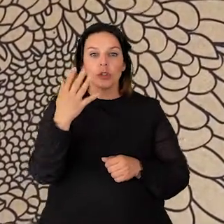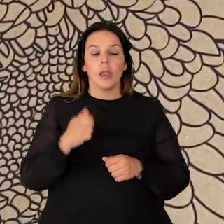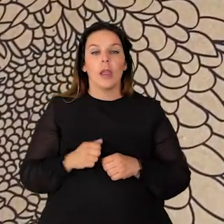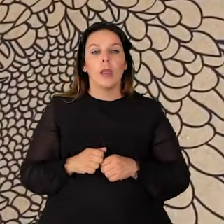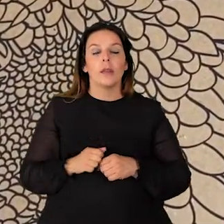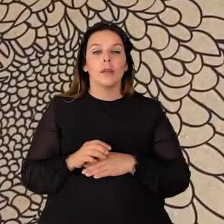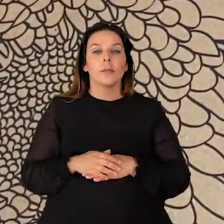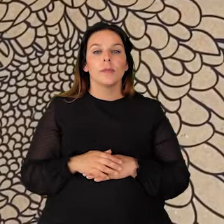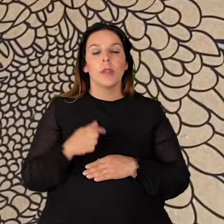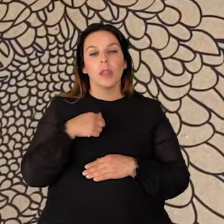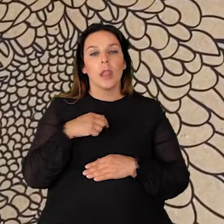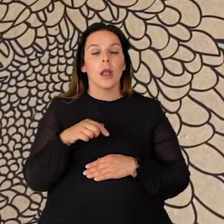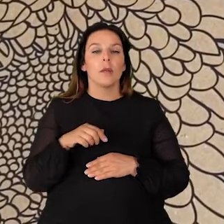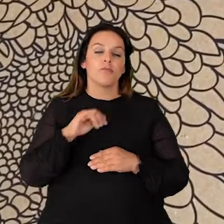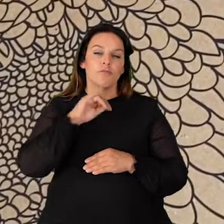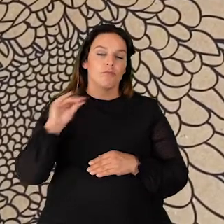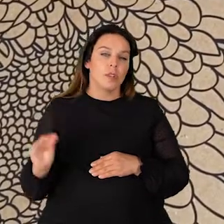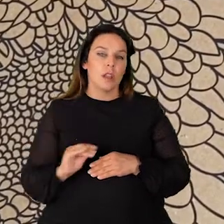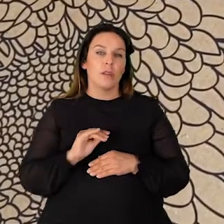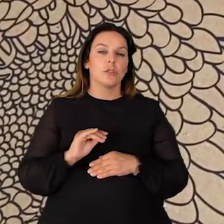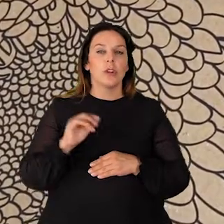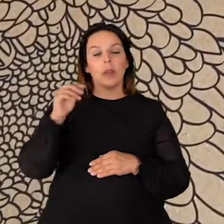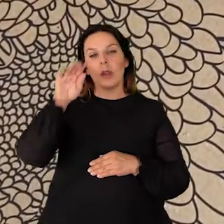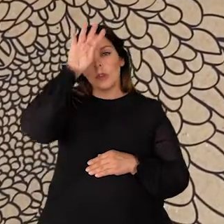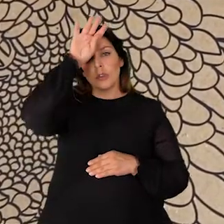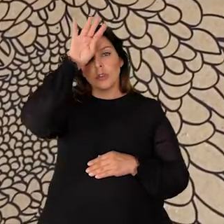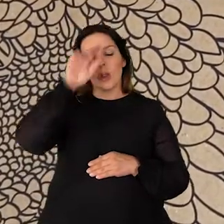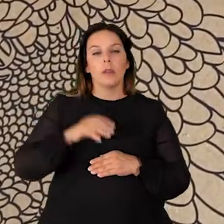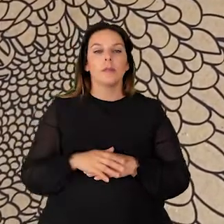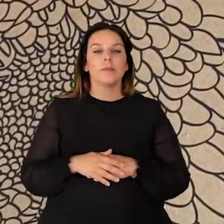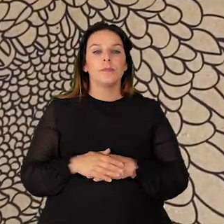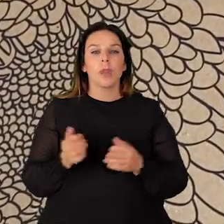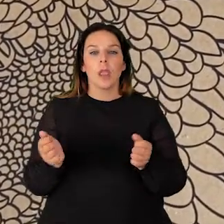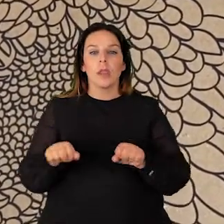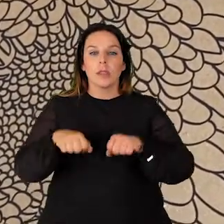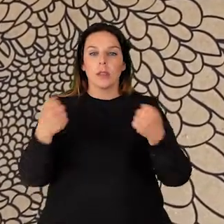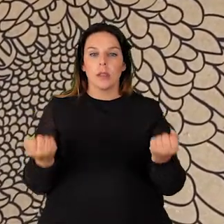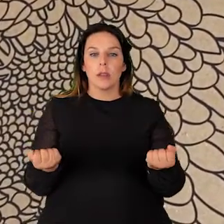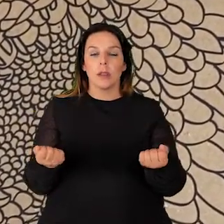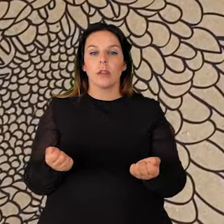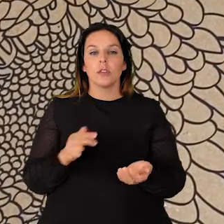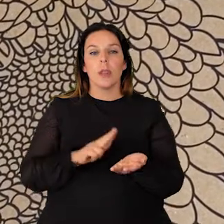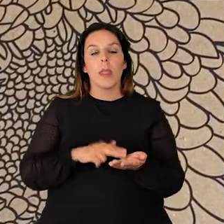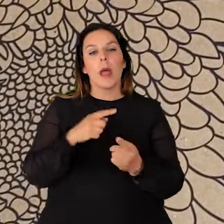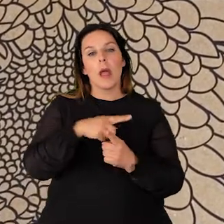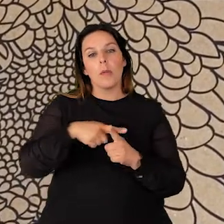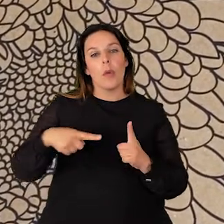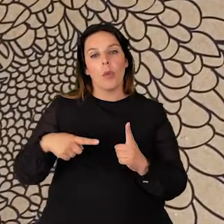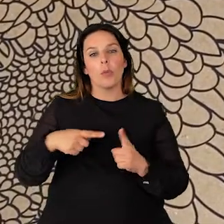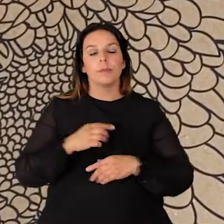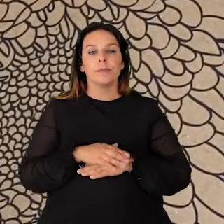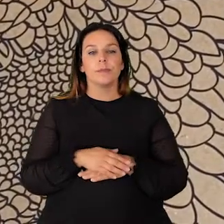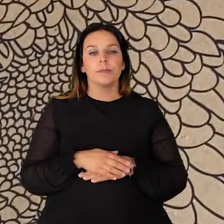tonacji żółtej i znacie po przekątnej na pół tak żeby